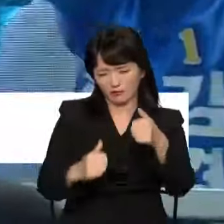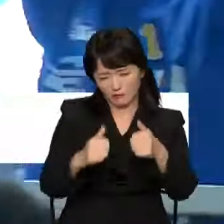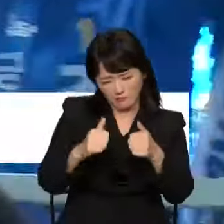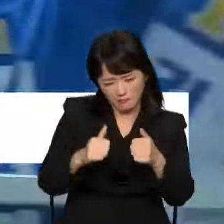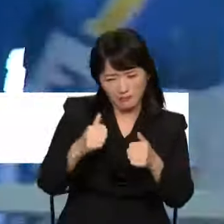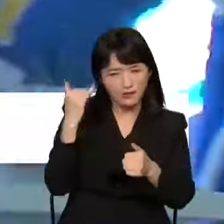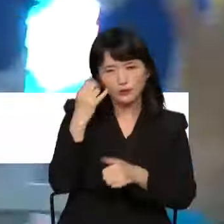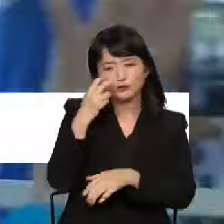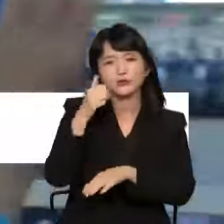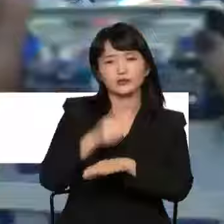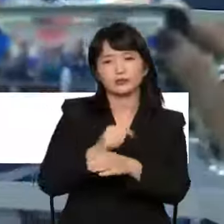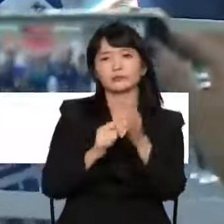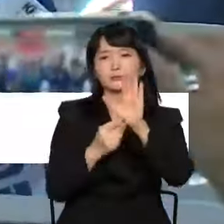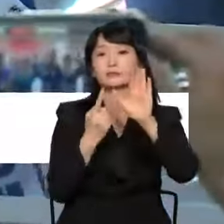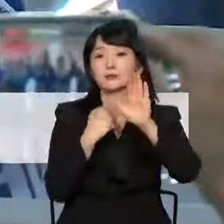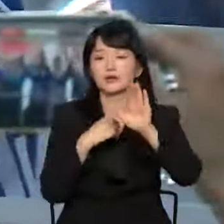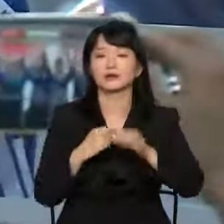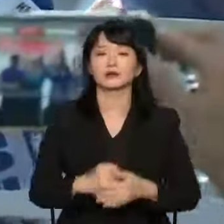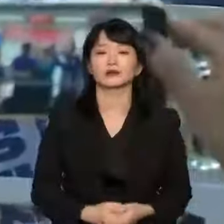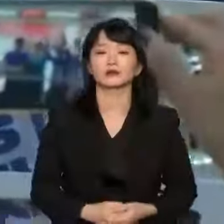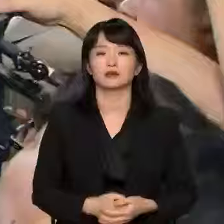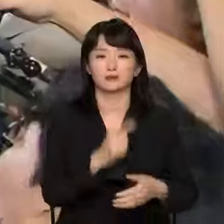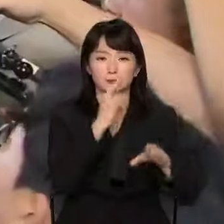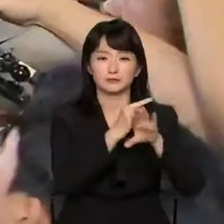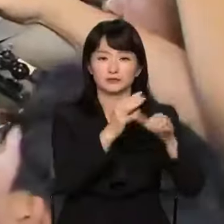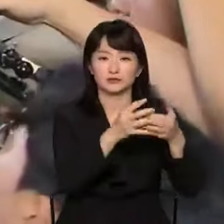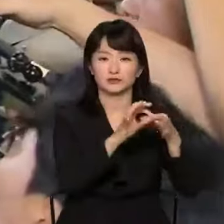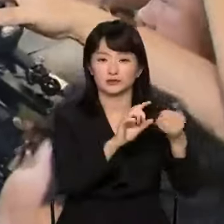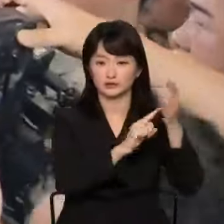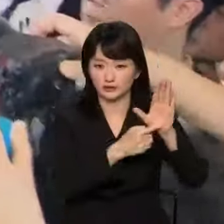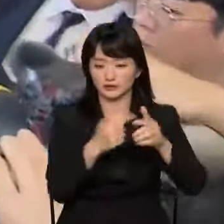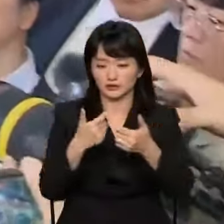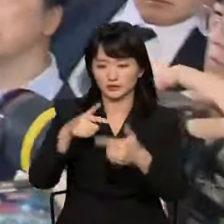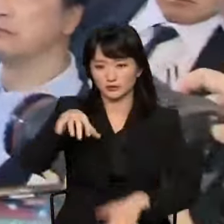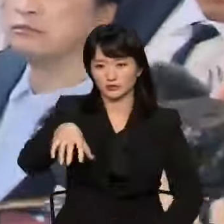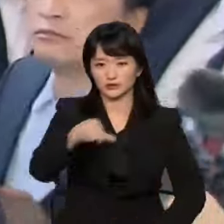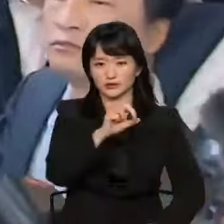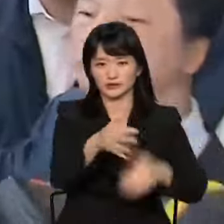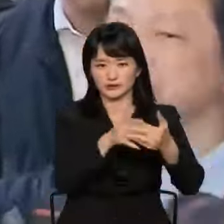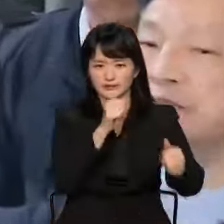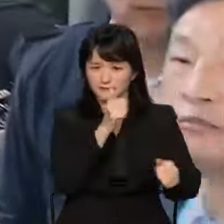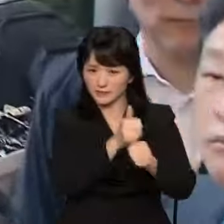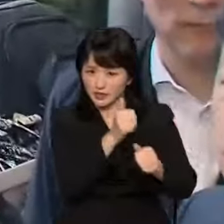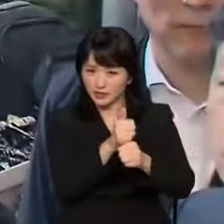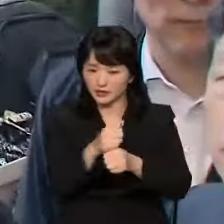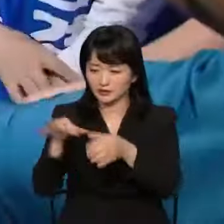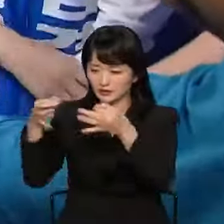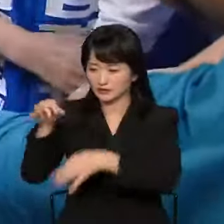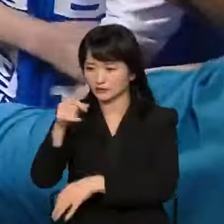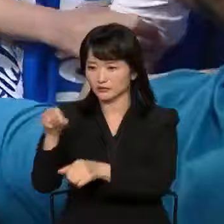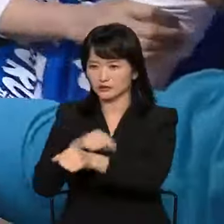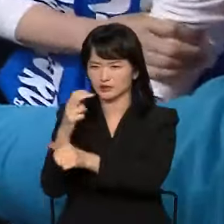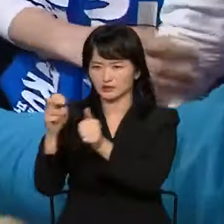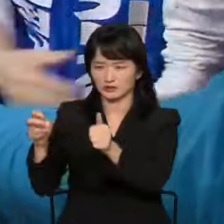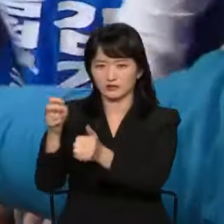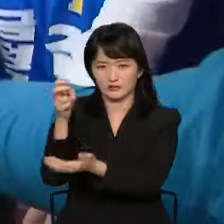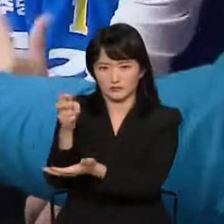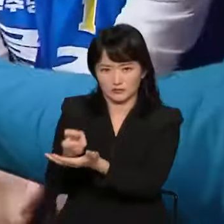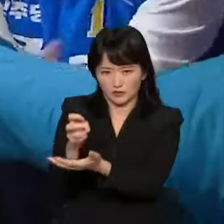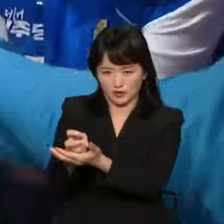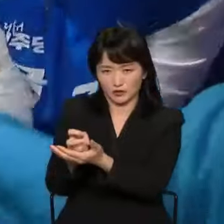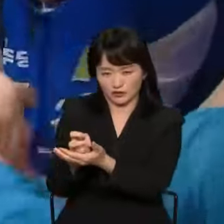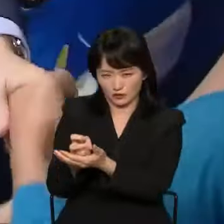여론조사 결과가 나오기도 했습니다. 민주당 관계자는 부산에서 야권 승리를 이끌어내 김건희 여사 특검법 재의결에